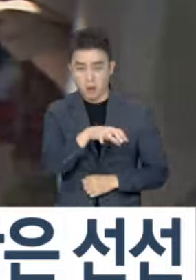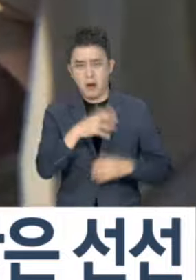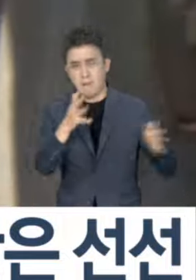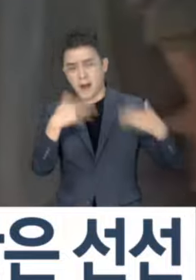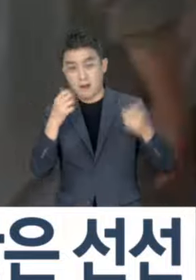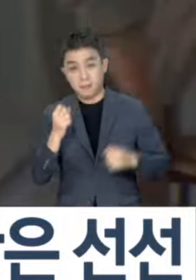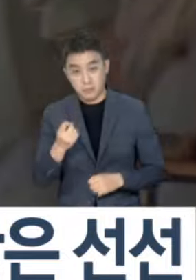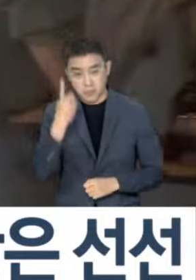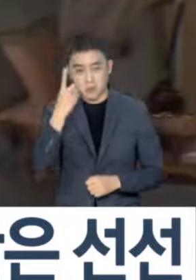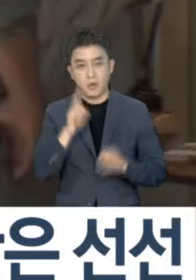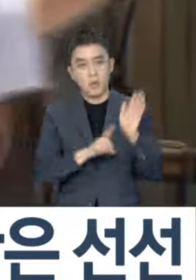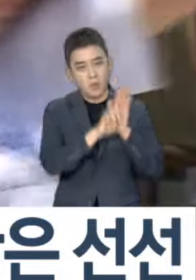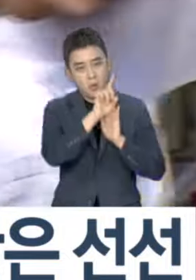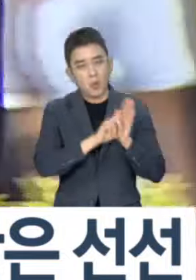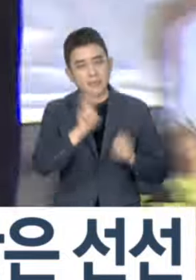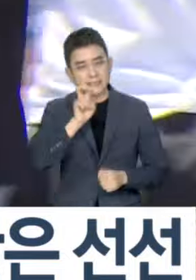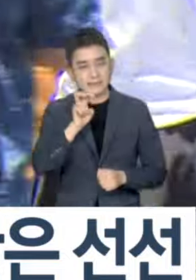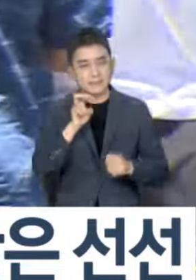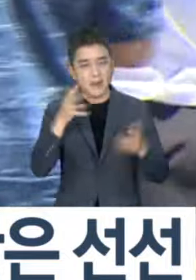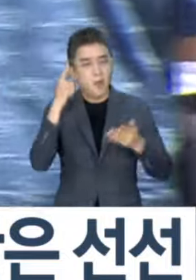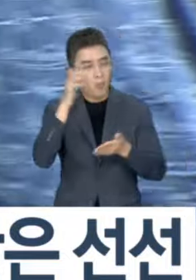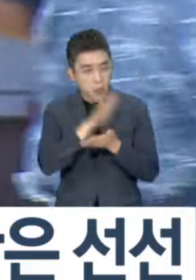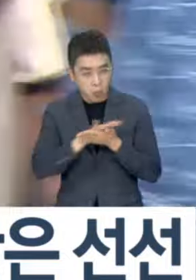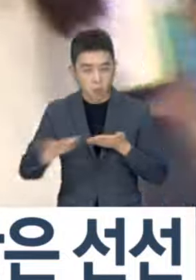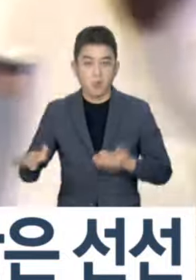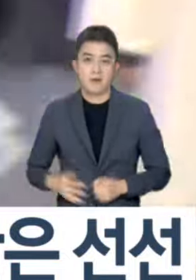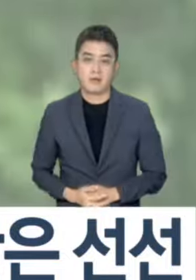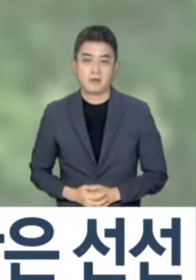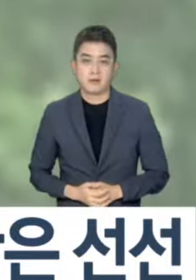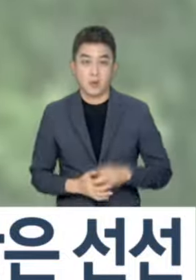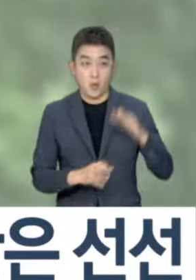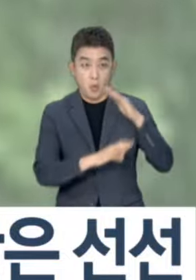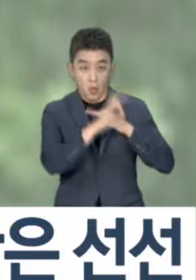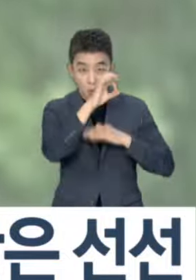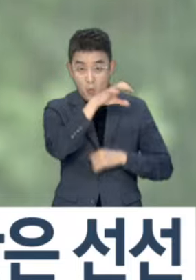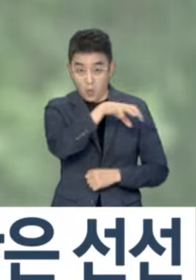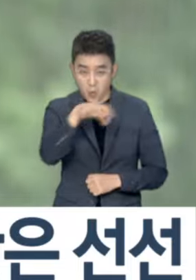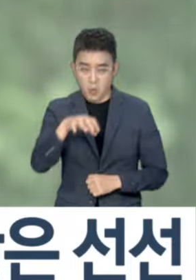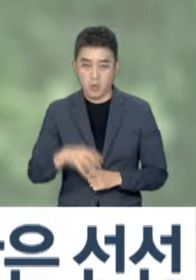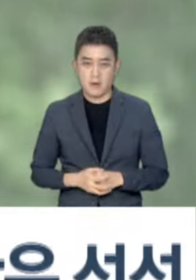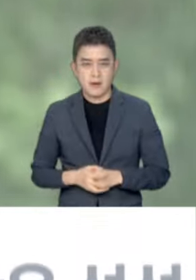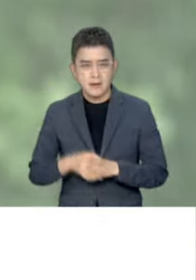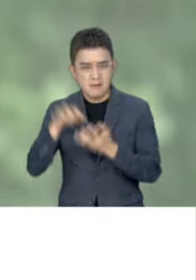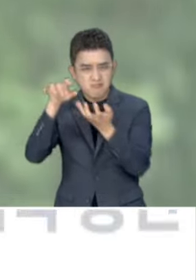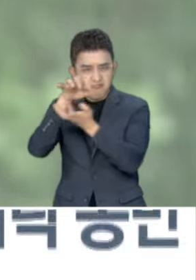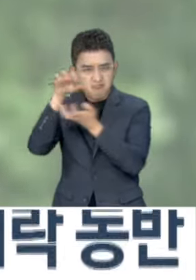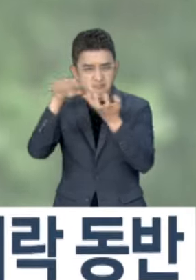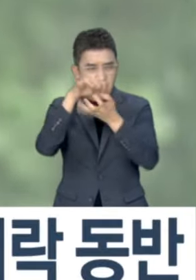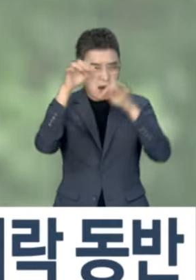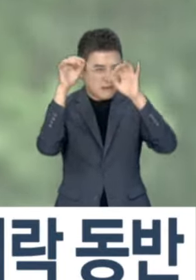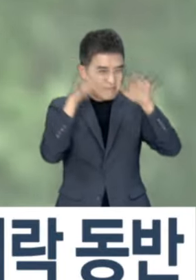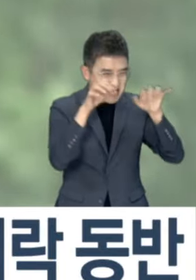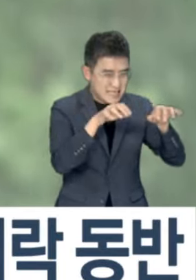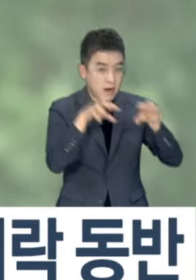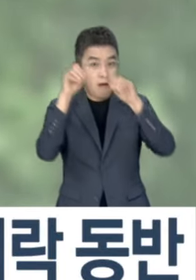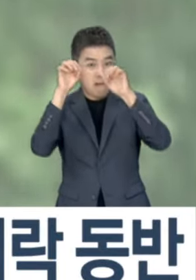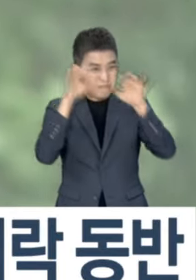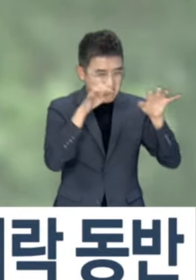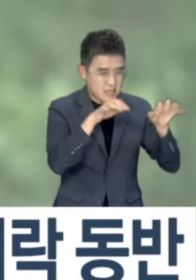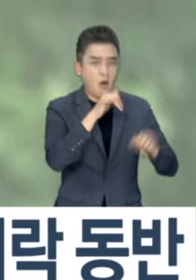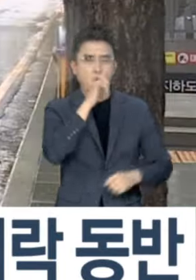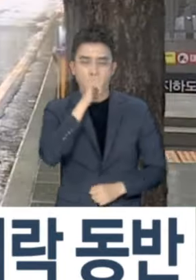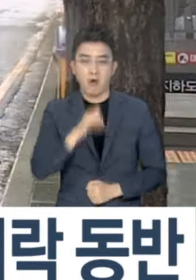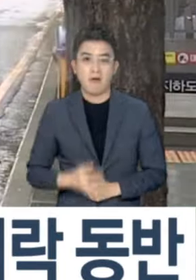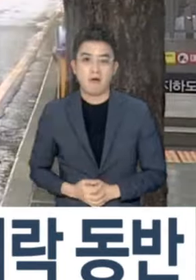한낮에도 20도 안팎으로 비교적 선선하겠습니다. 동쪽 지역을 중심으로는 약한 비구름대가 지나며 산발적으로 비가 내리고